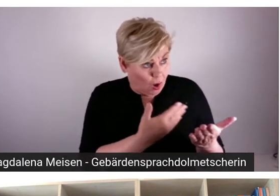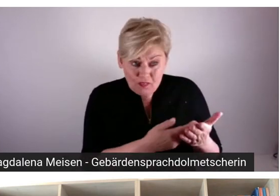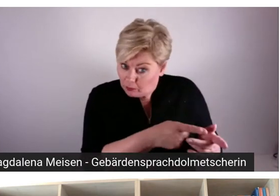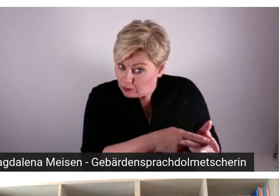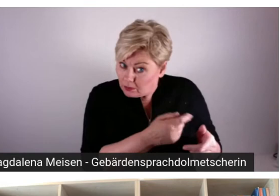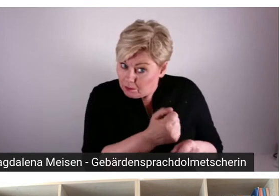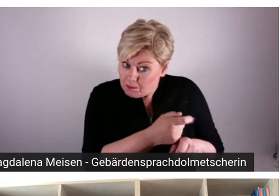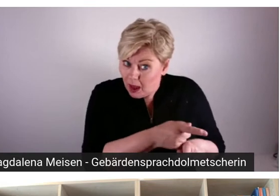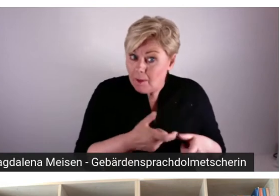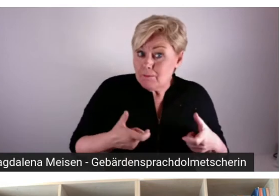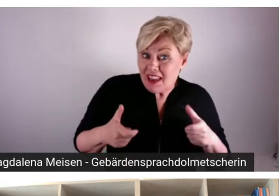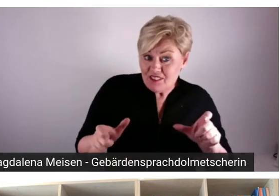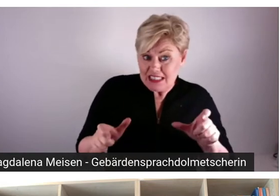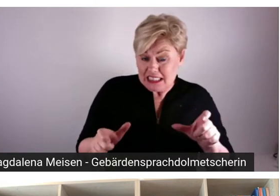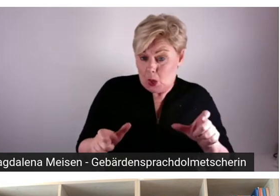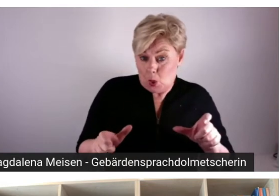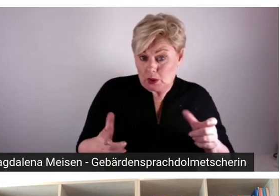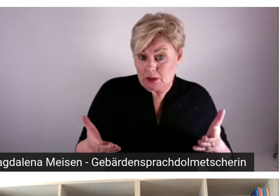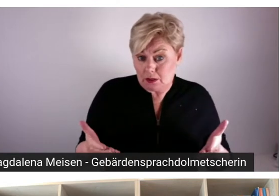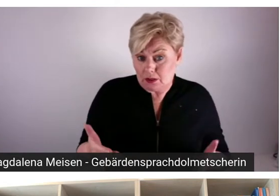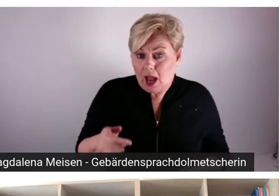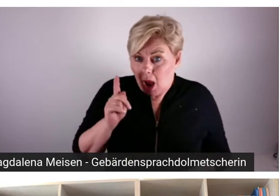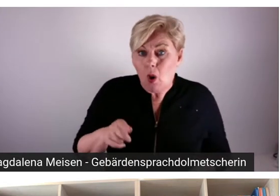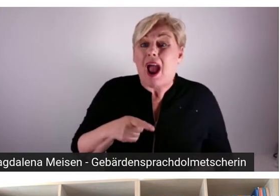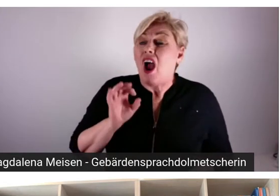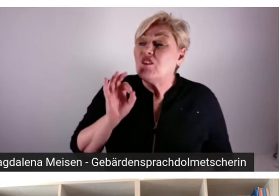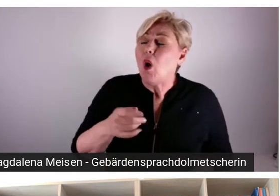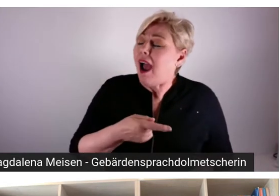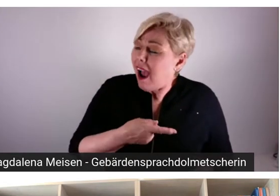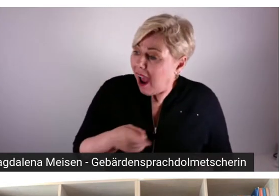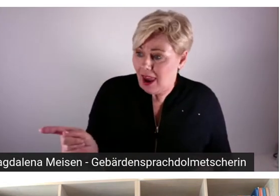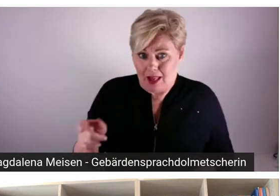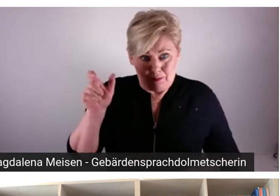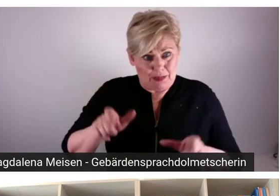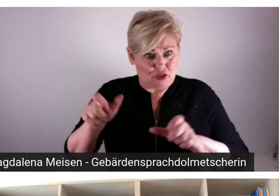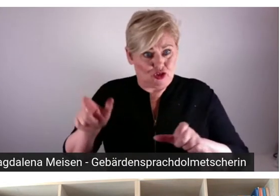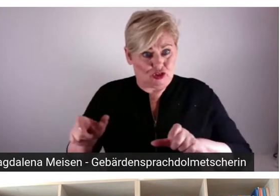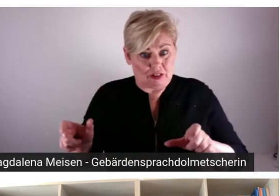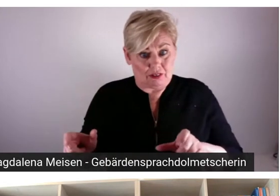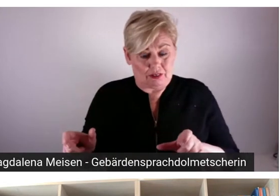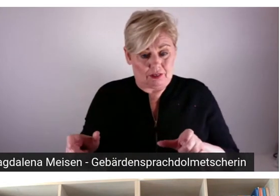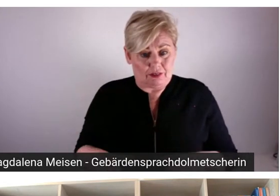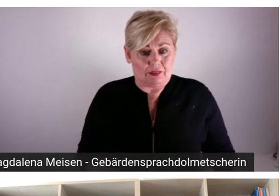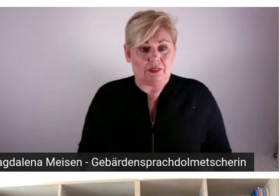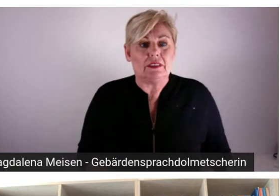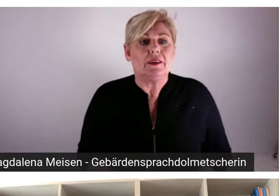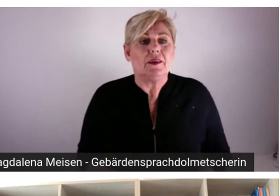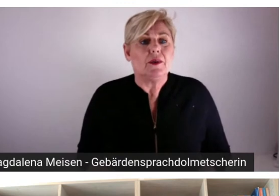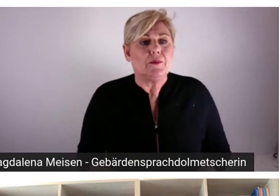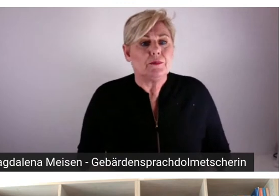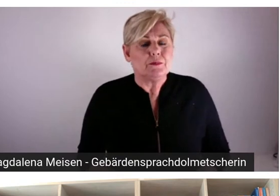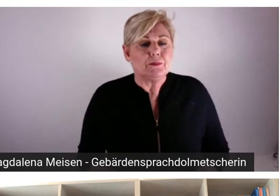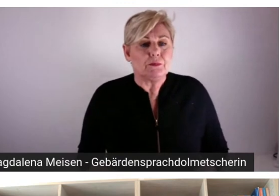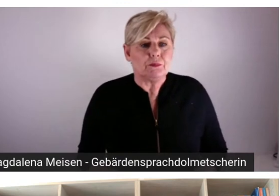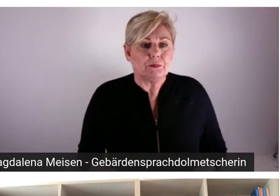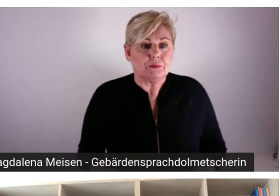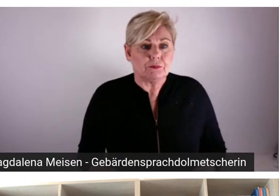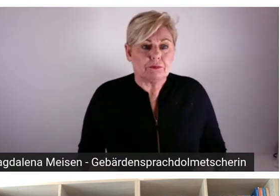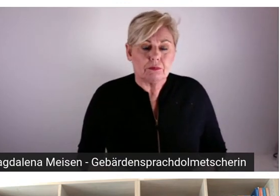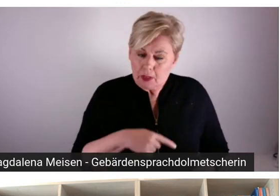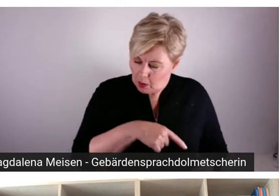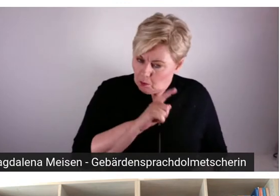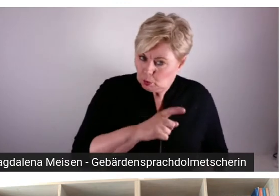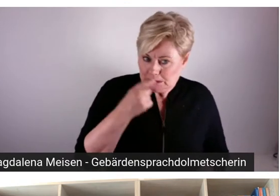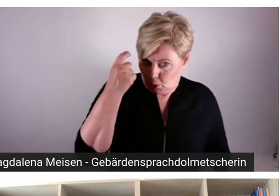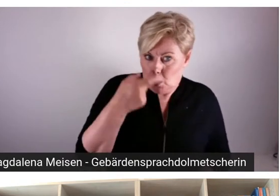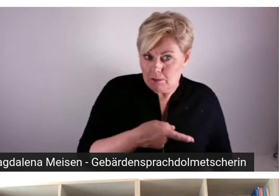sich ganz gezielt auch an alle Menschen im Gesundheitsbereich oder ihrem versicherten Bereich zu kümmern und nicht nur